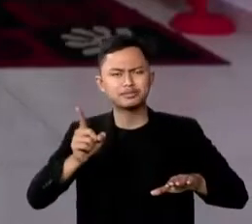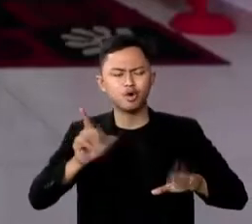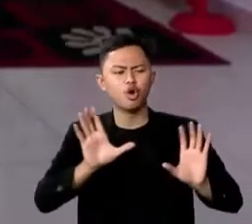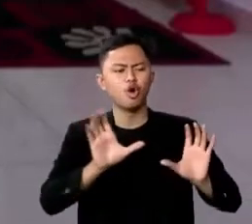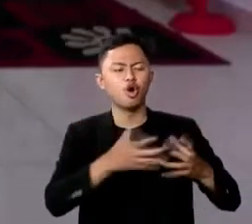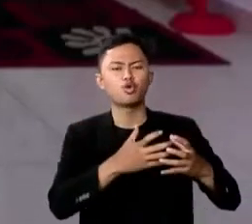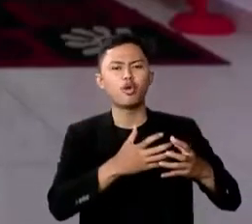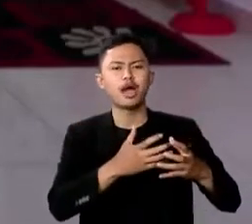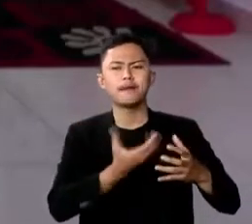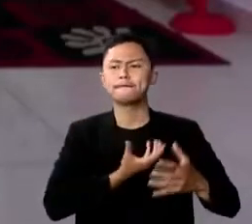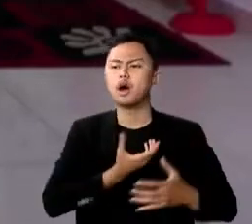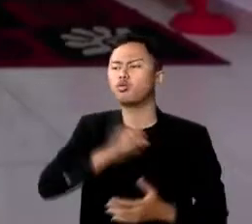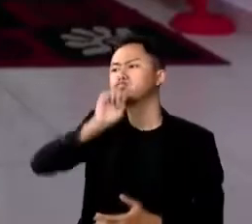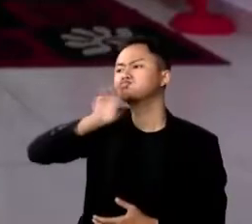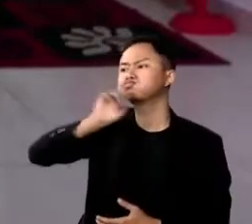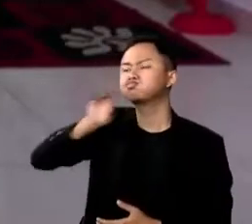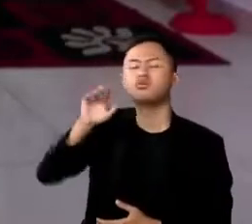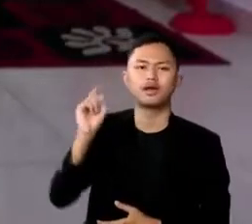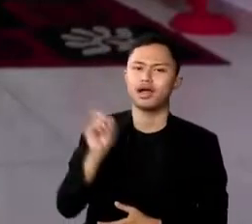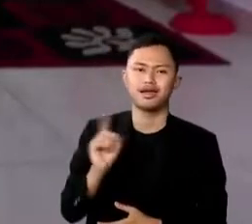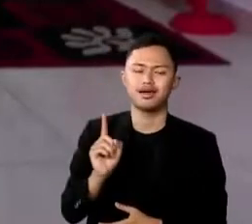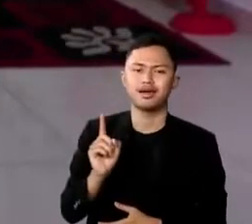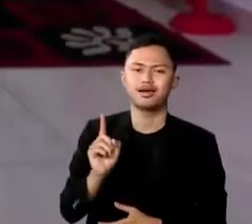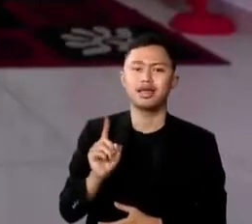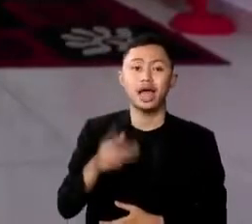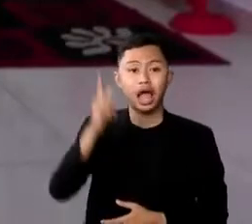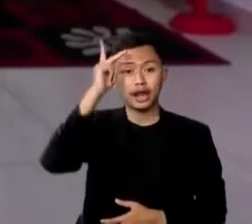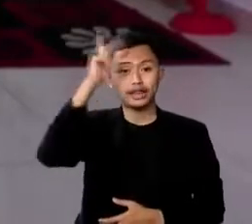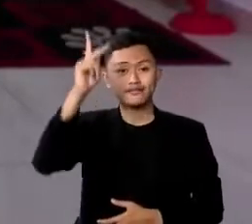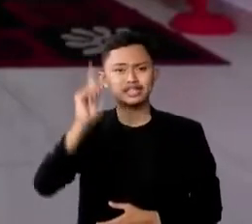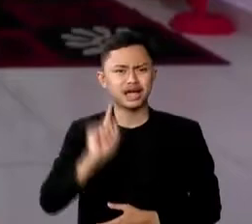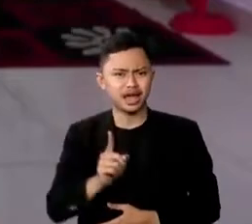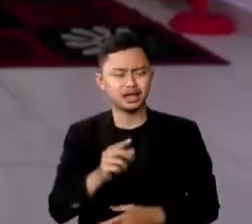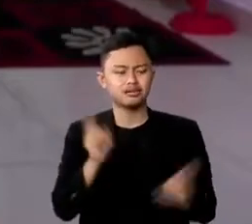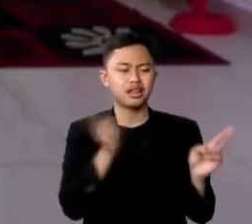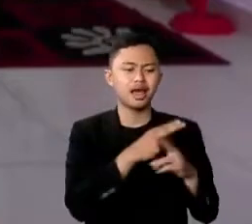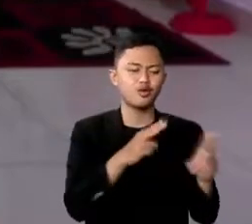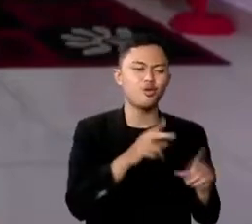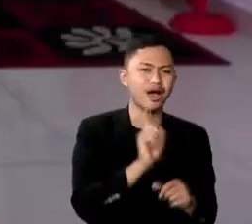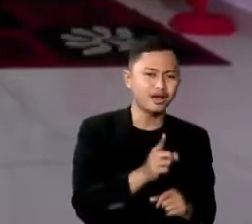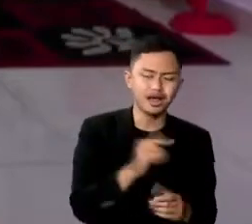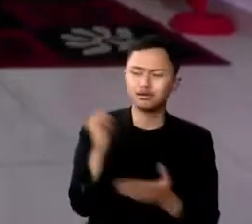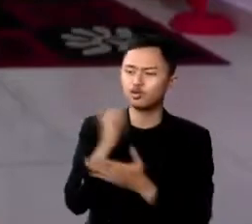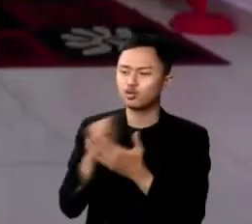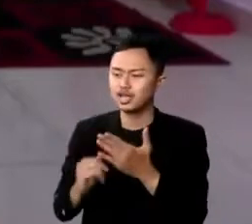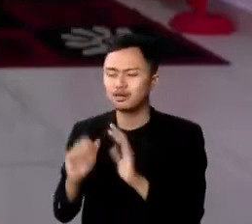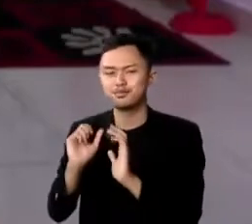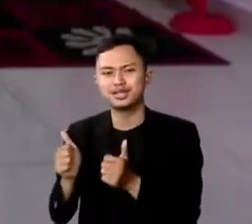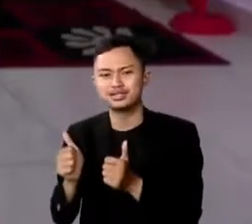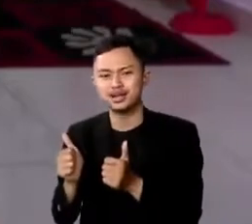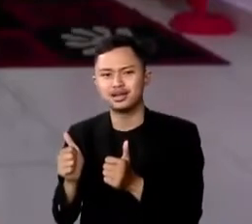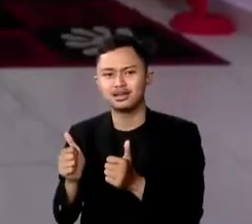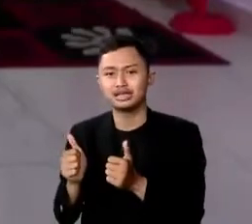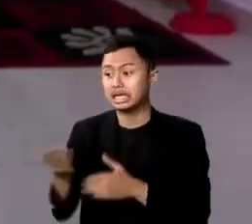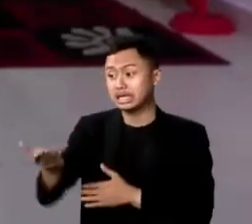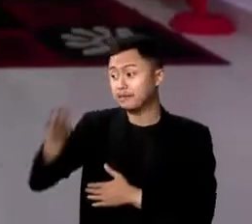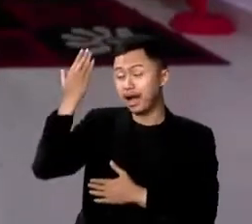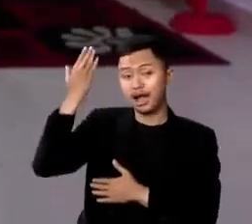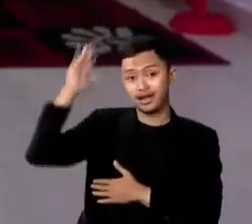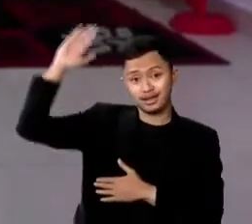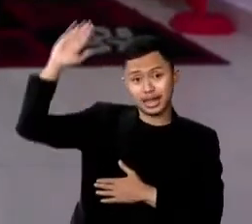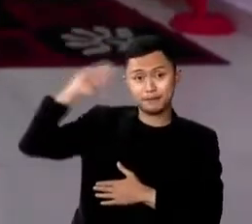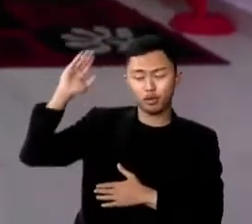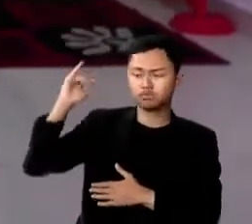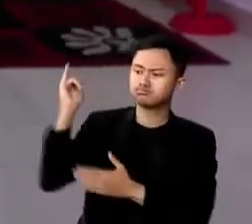diberi ruang untuk berpendapat tapi justru kreativitas ada yang bisa mencipta lagu mencipta lukisan lalu bisa di belakang ikan coret-coretan